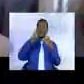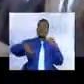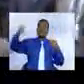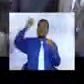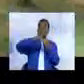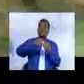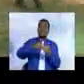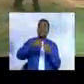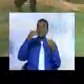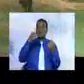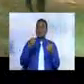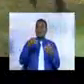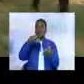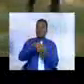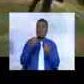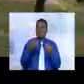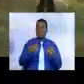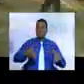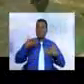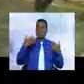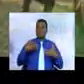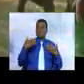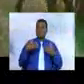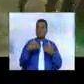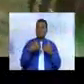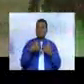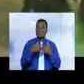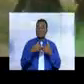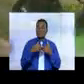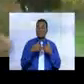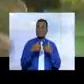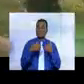ajouté une note de joie supplémentaire.